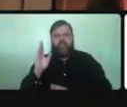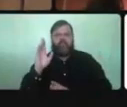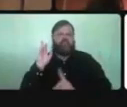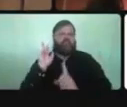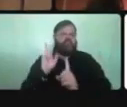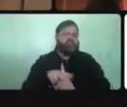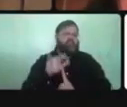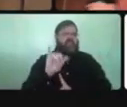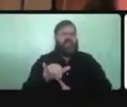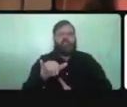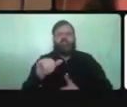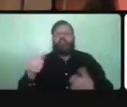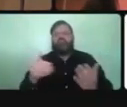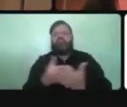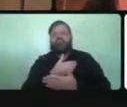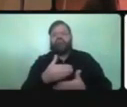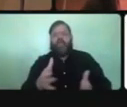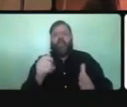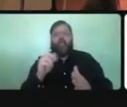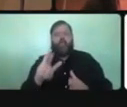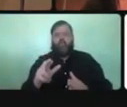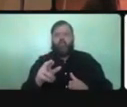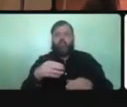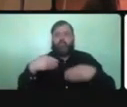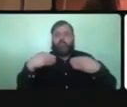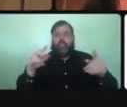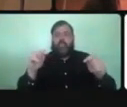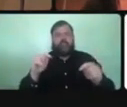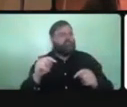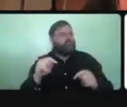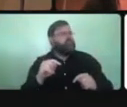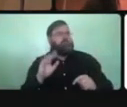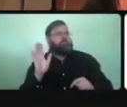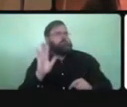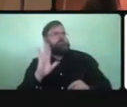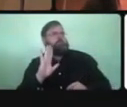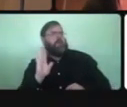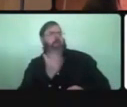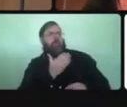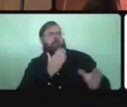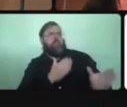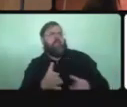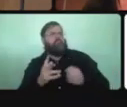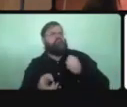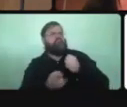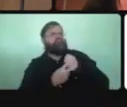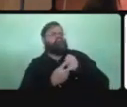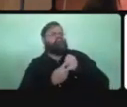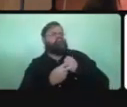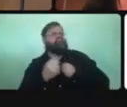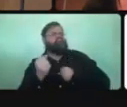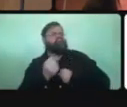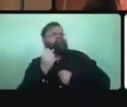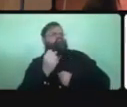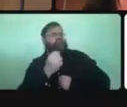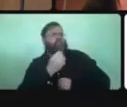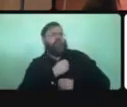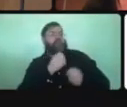litakapo kamilika tutalitumia kwa njia nyingine zozote ama ni kwa ajili ya